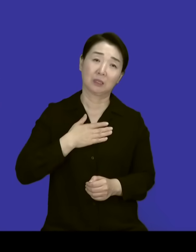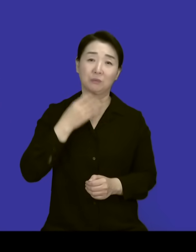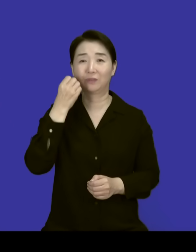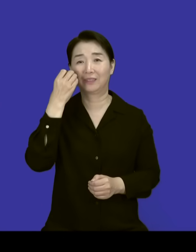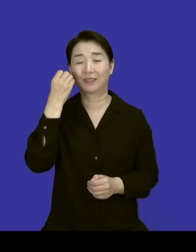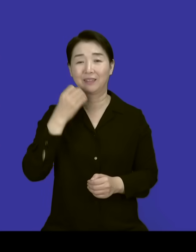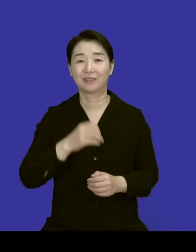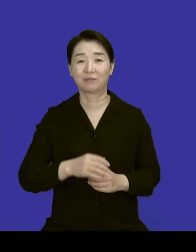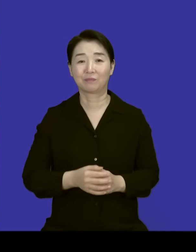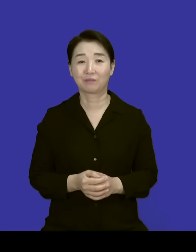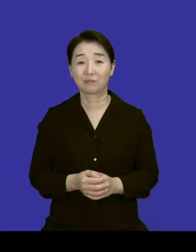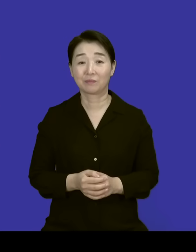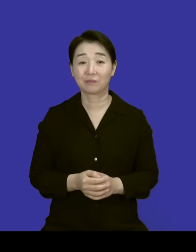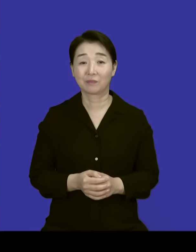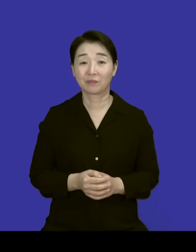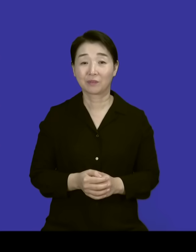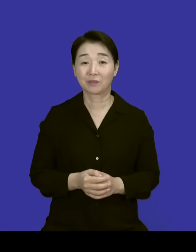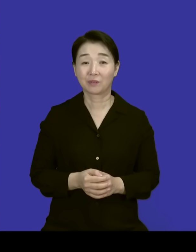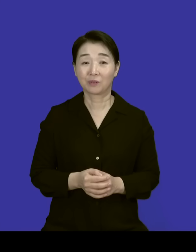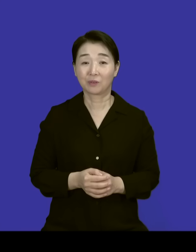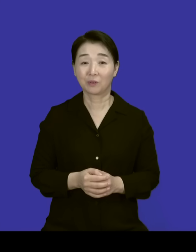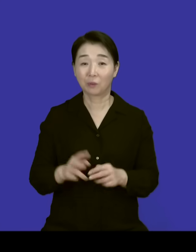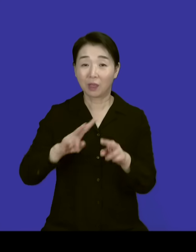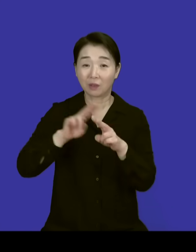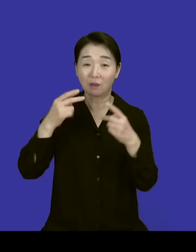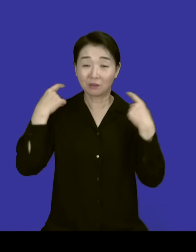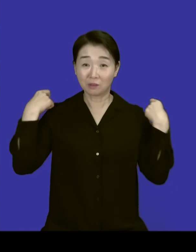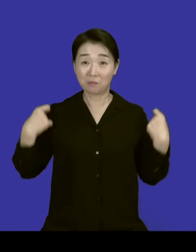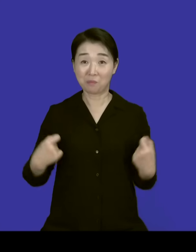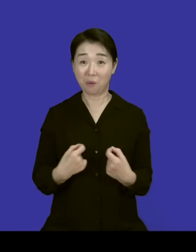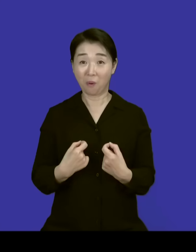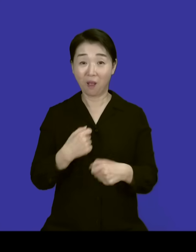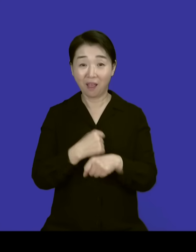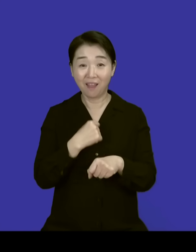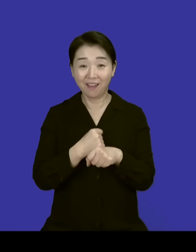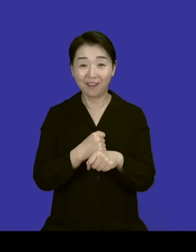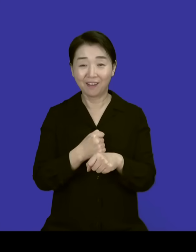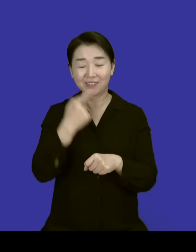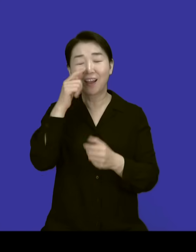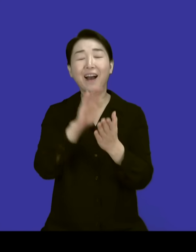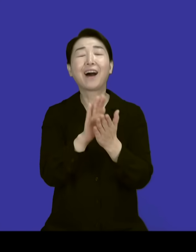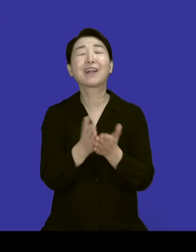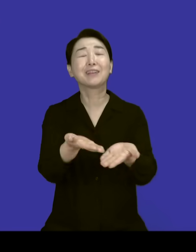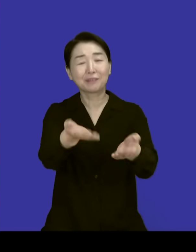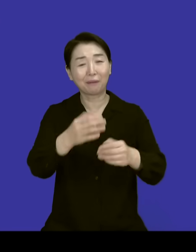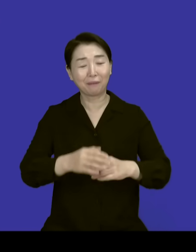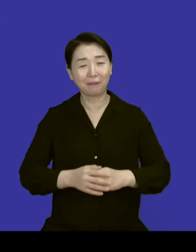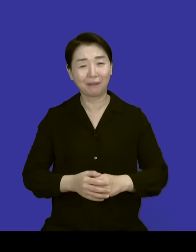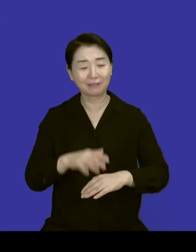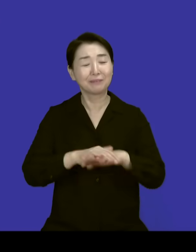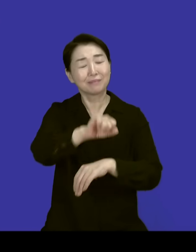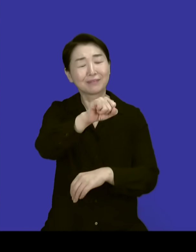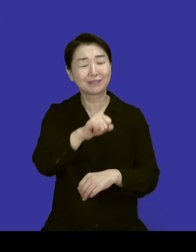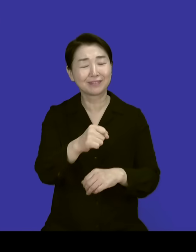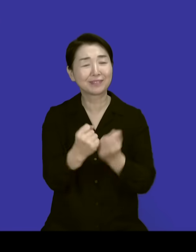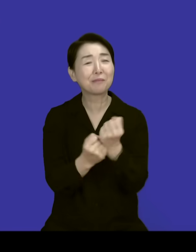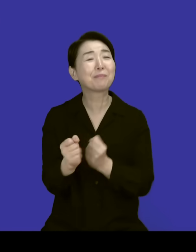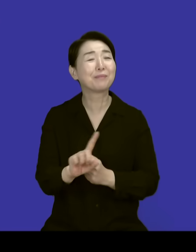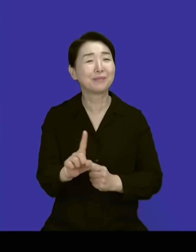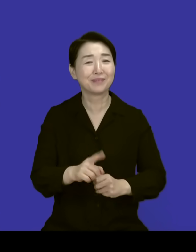기분이. 예, 묘하죠. 그거 예. 커트보 사야 됩니까? 뭐 사시든가 뭐 그냥 하시든가 신문지 쓰든가 뭐 뭘 물어보냐. 그것까지 설명해 드려야